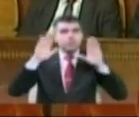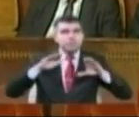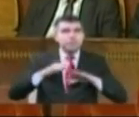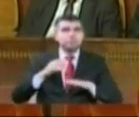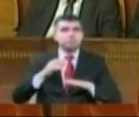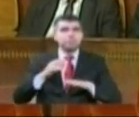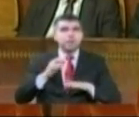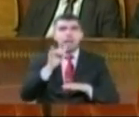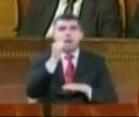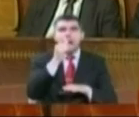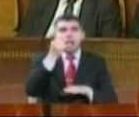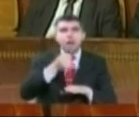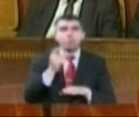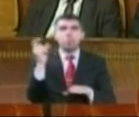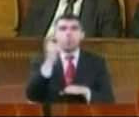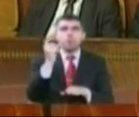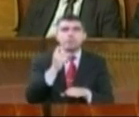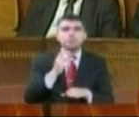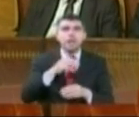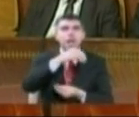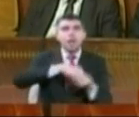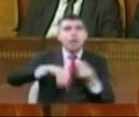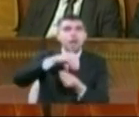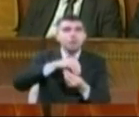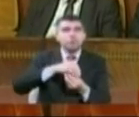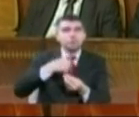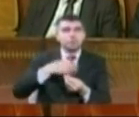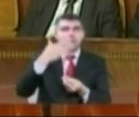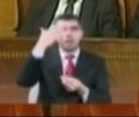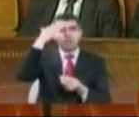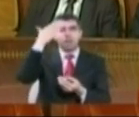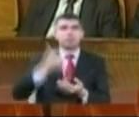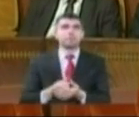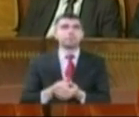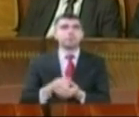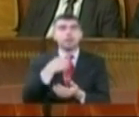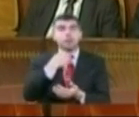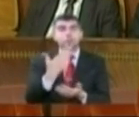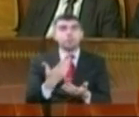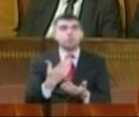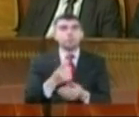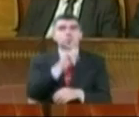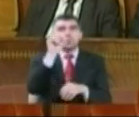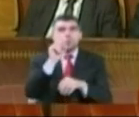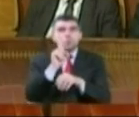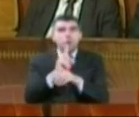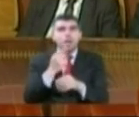حتى لموسم الحج. الغاية من سؤال سيد وزير المحترم هو أنه